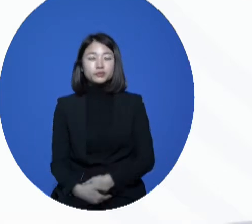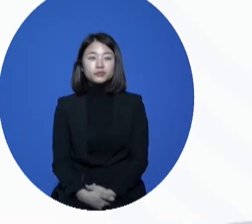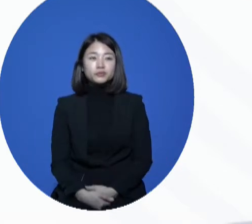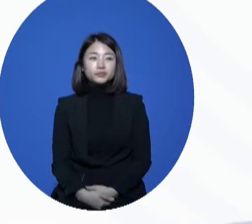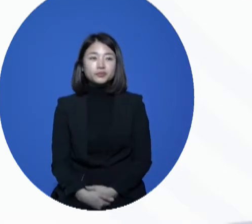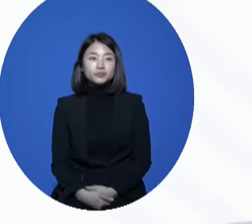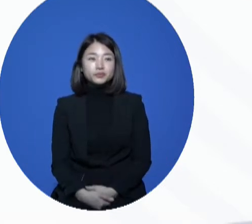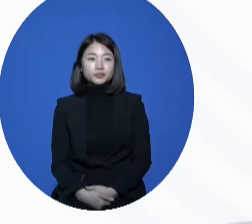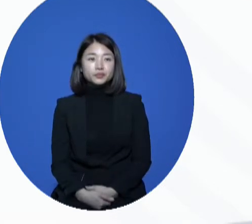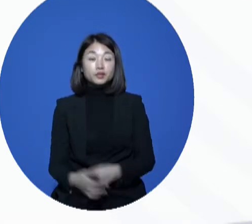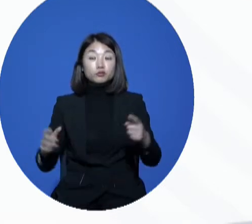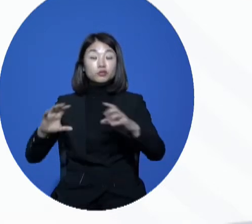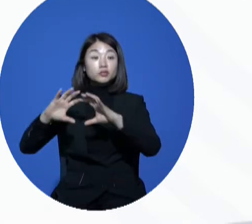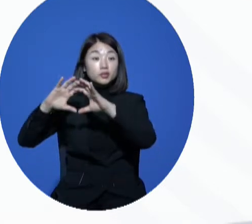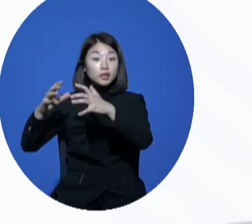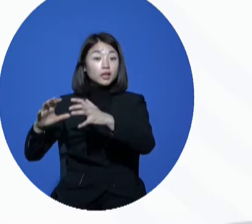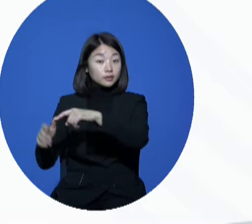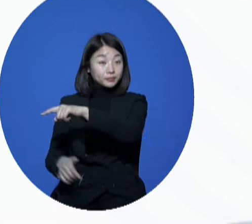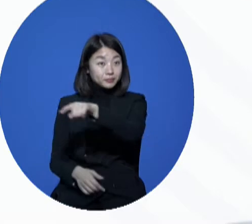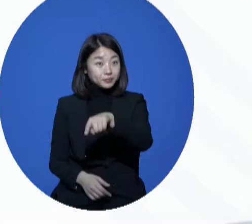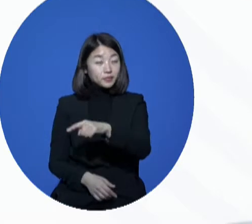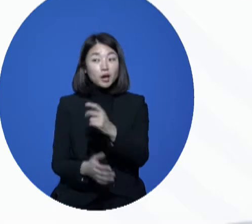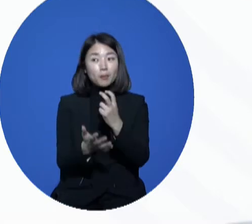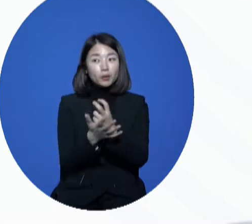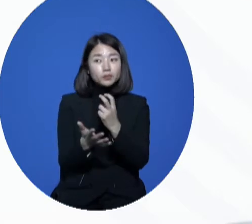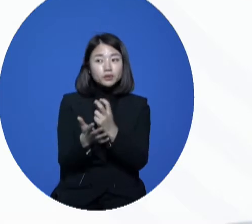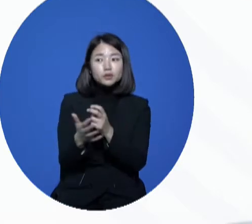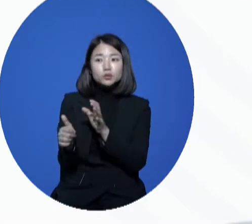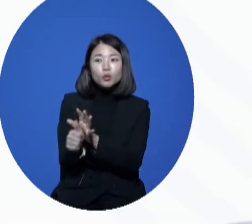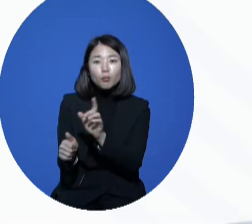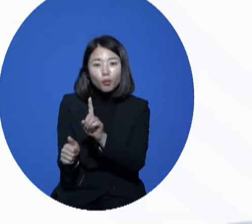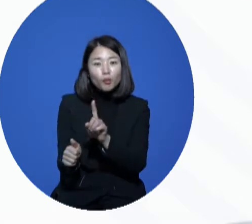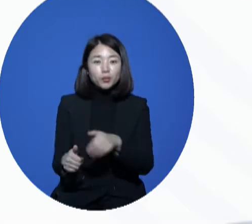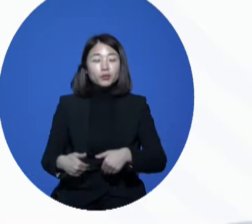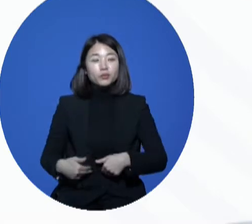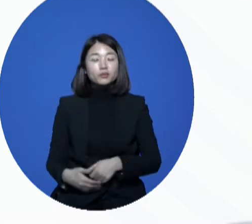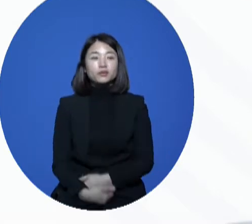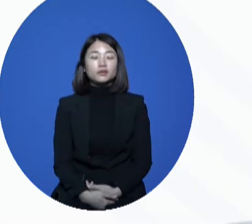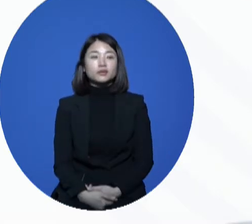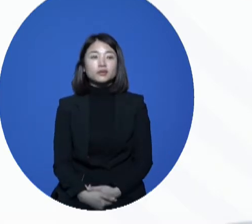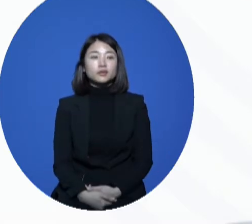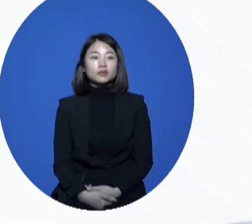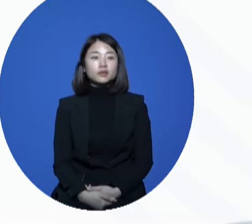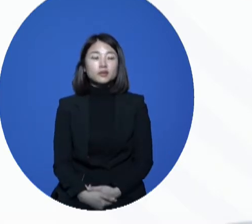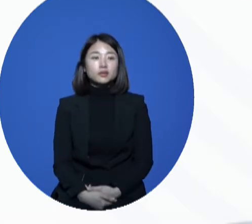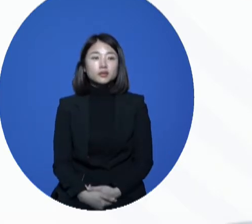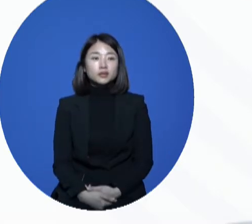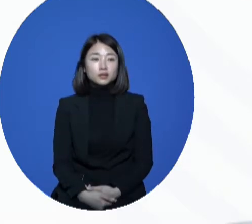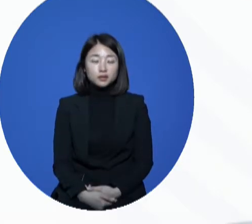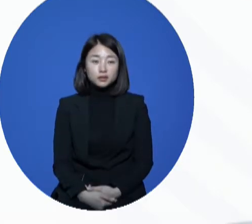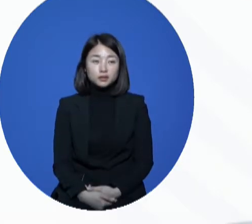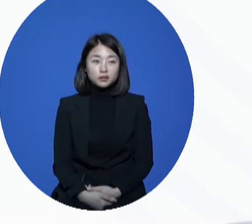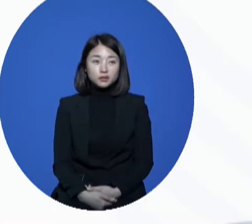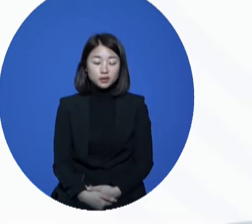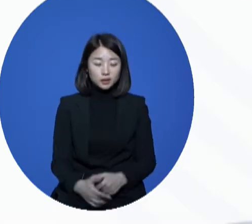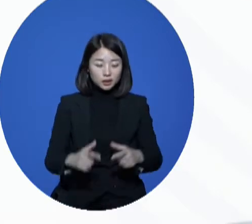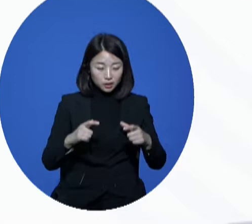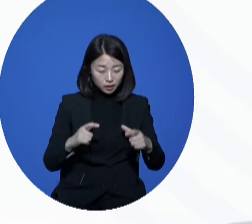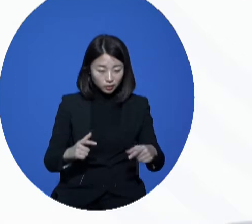이들이 국제적인 어떤 그 법적 오고 활동을 하는 것입니다. 그런데 이러한 활동들은 지역